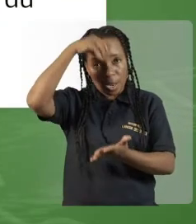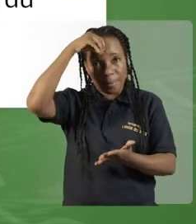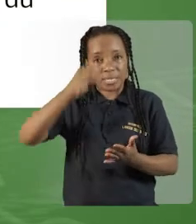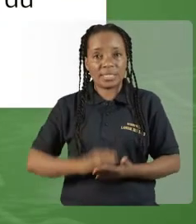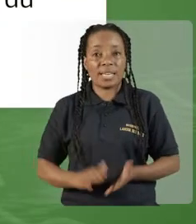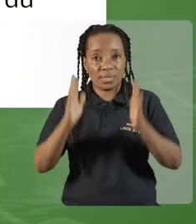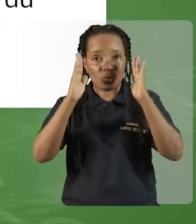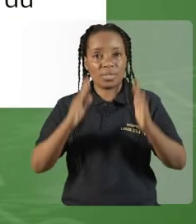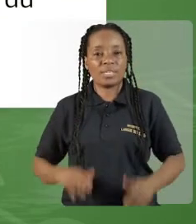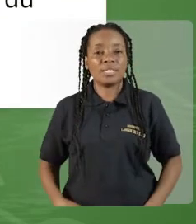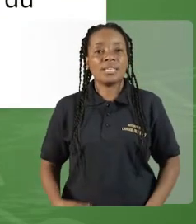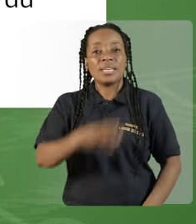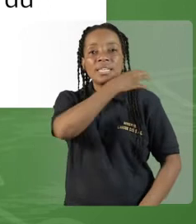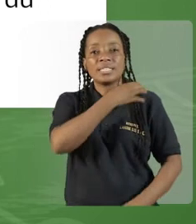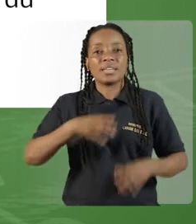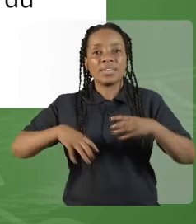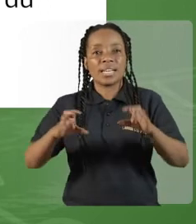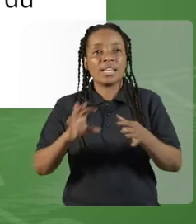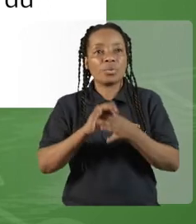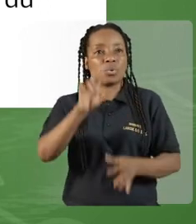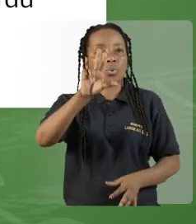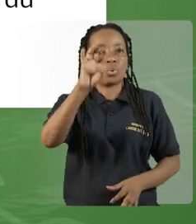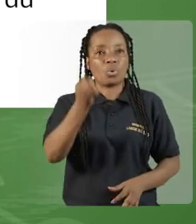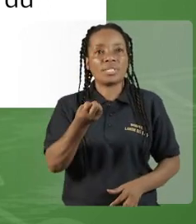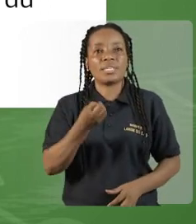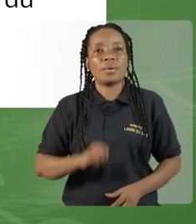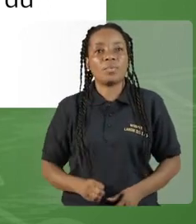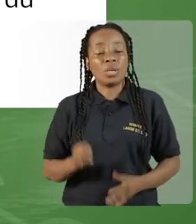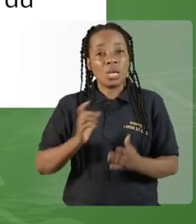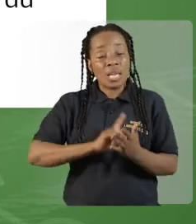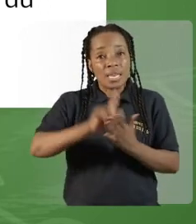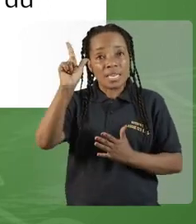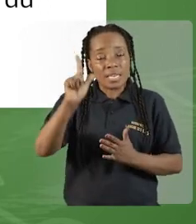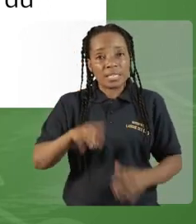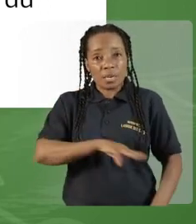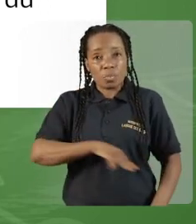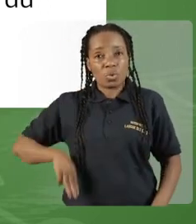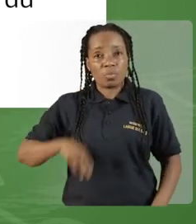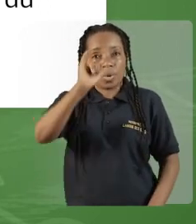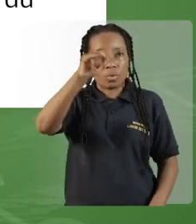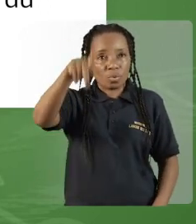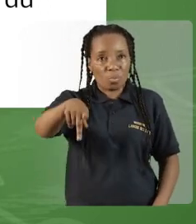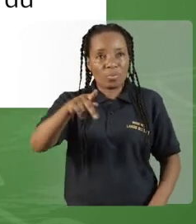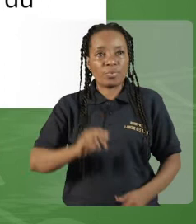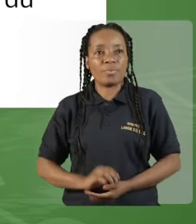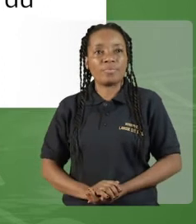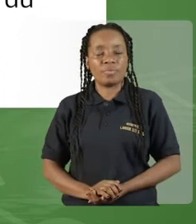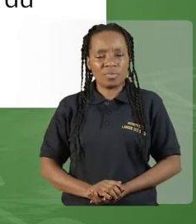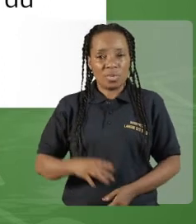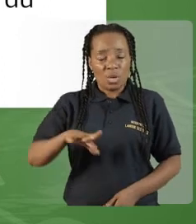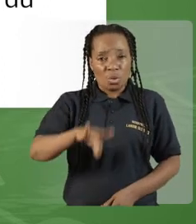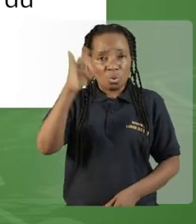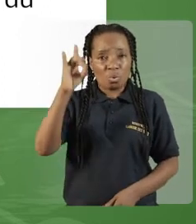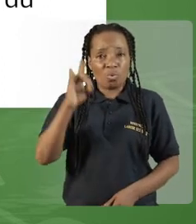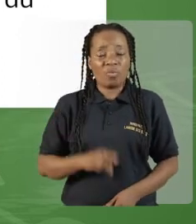Le chef de la classe de 3e 2 du lycée municipal 2, Pierre Gadier, retrouve la